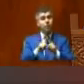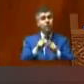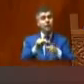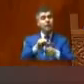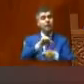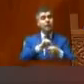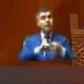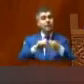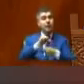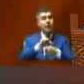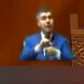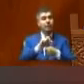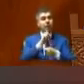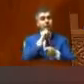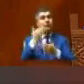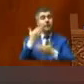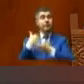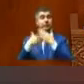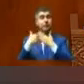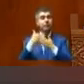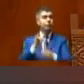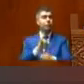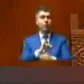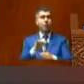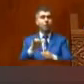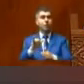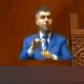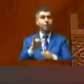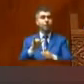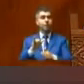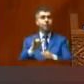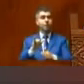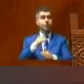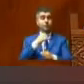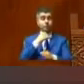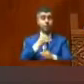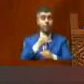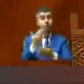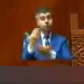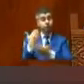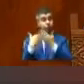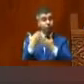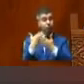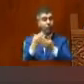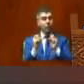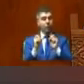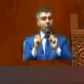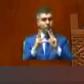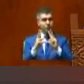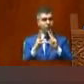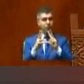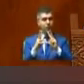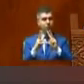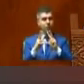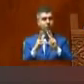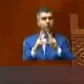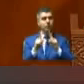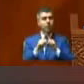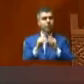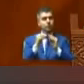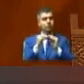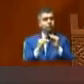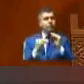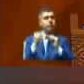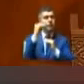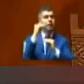السرفي الثابت الآن، لأنه أدى الوظيفة دياله، كان فعلا يعني وصلنا لواحد المستوى